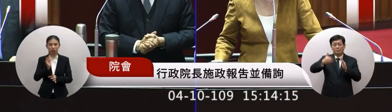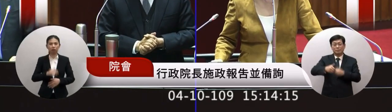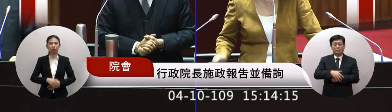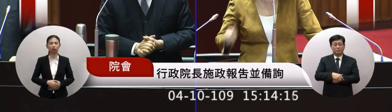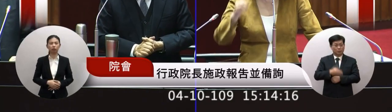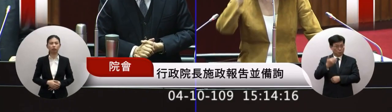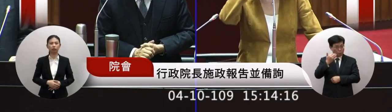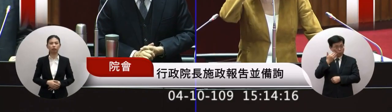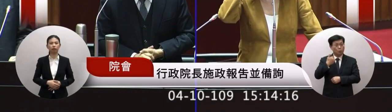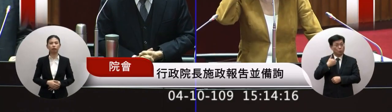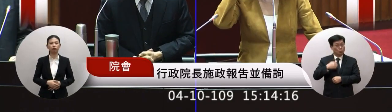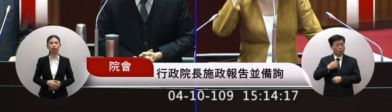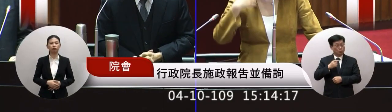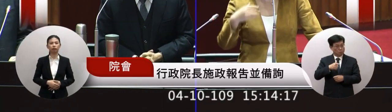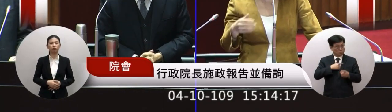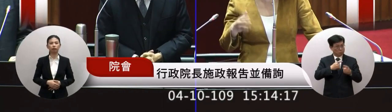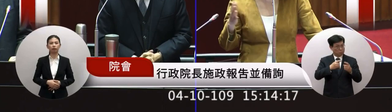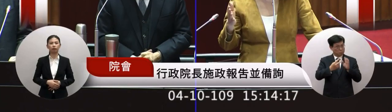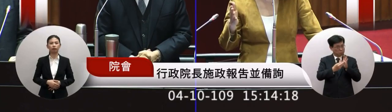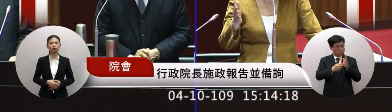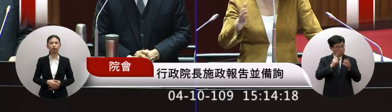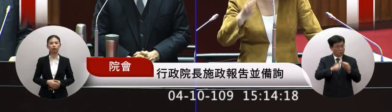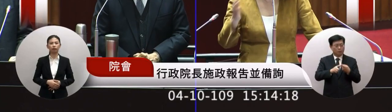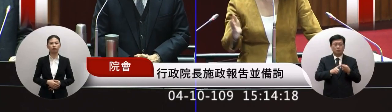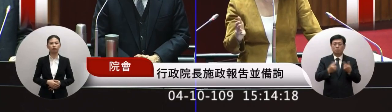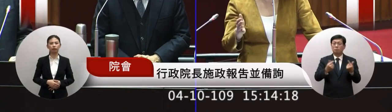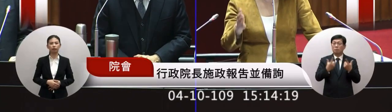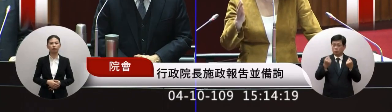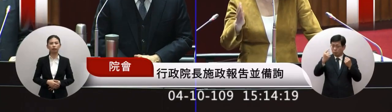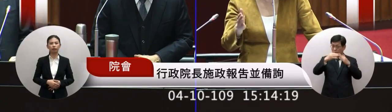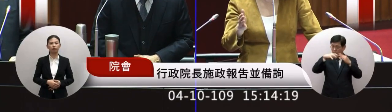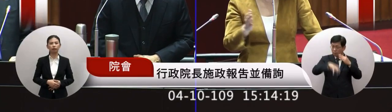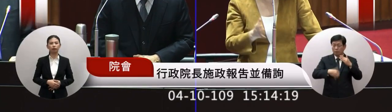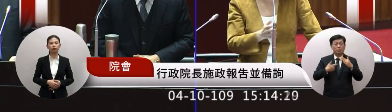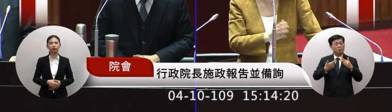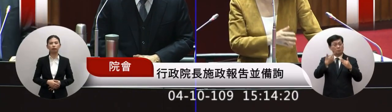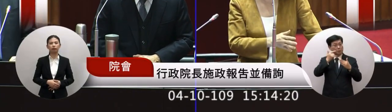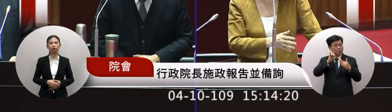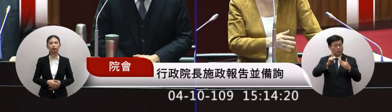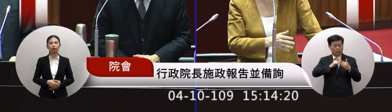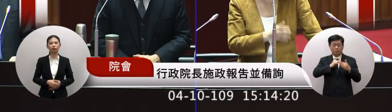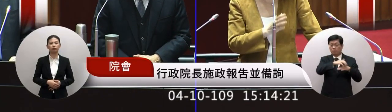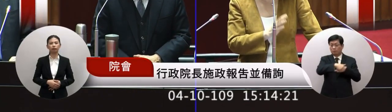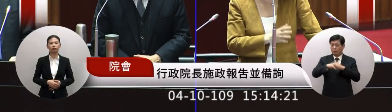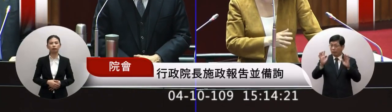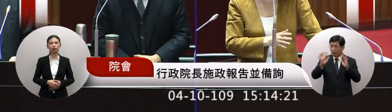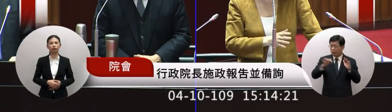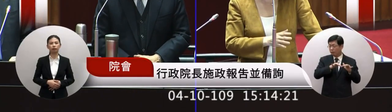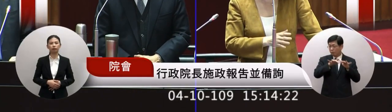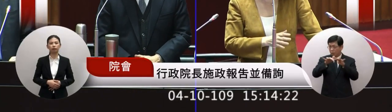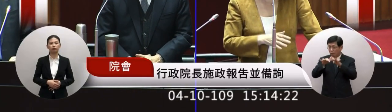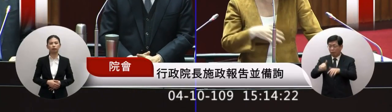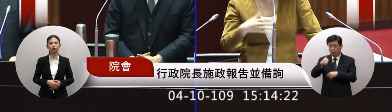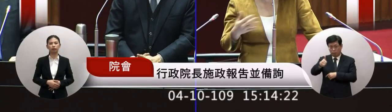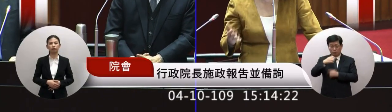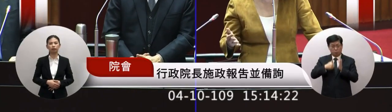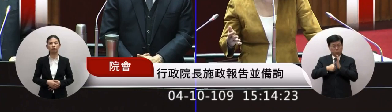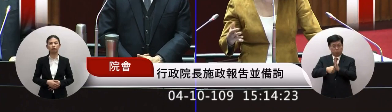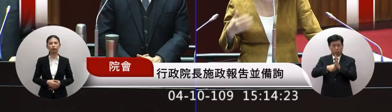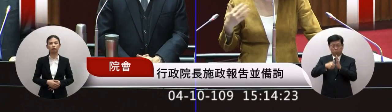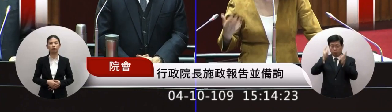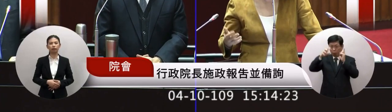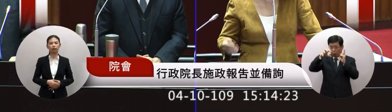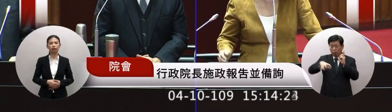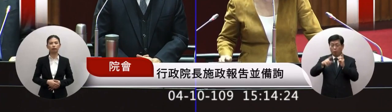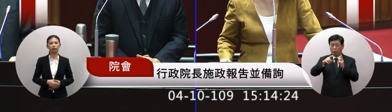所以如果我理解你正确的话，比如说同一个家庭，家长其实带着小孩到了这个十一个景点，但家长